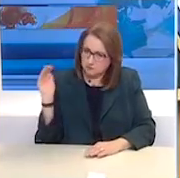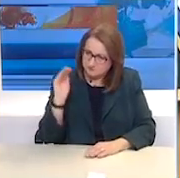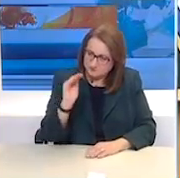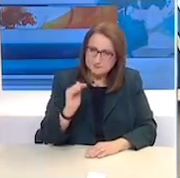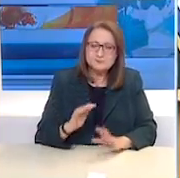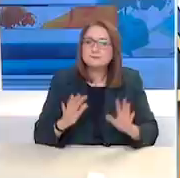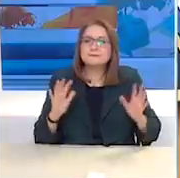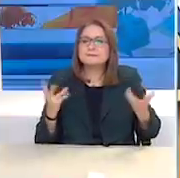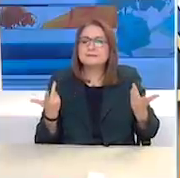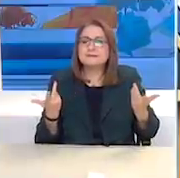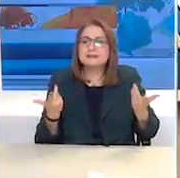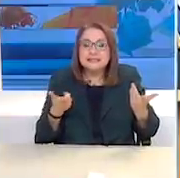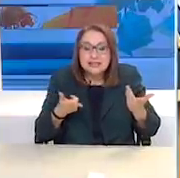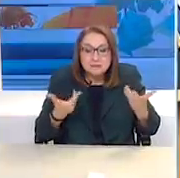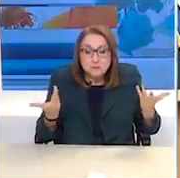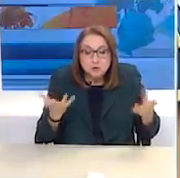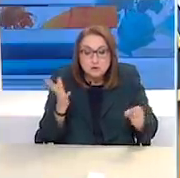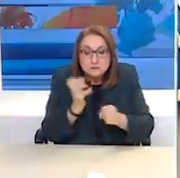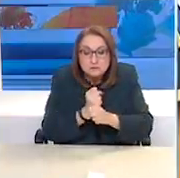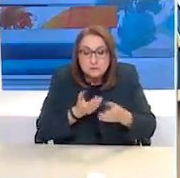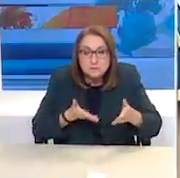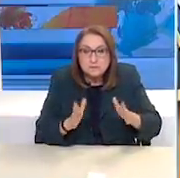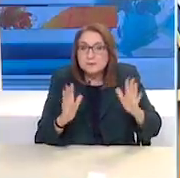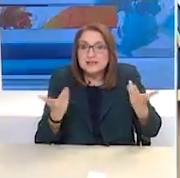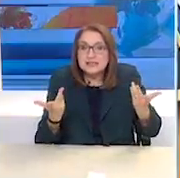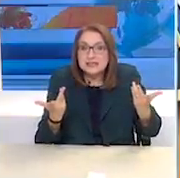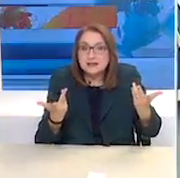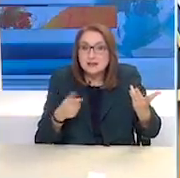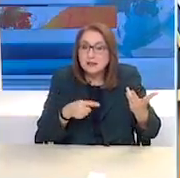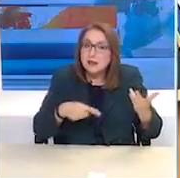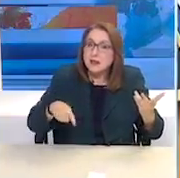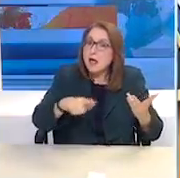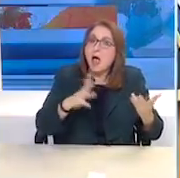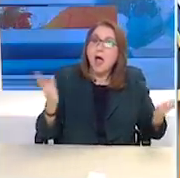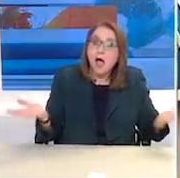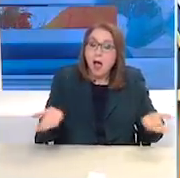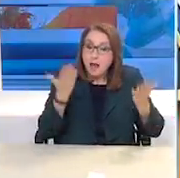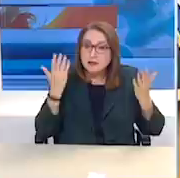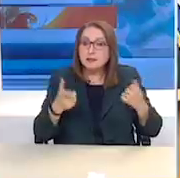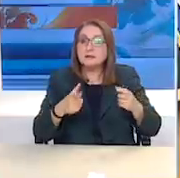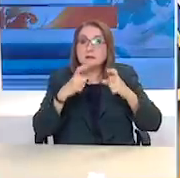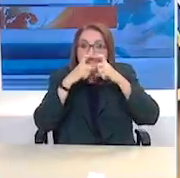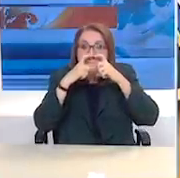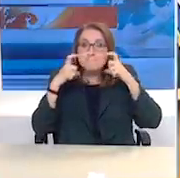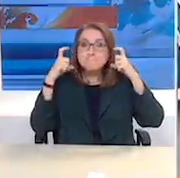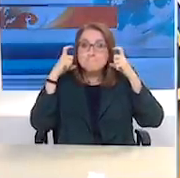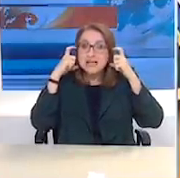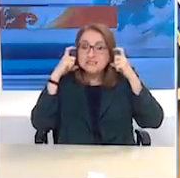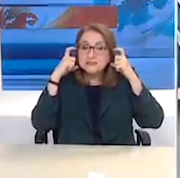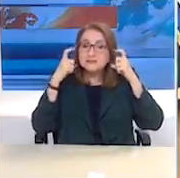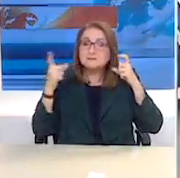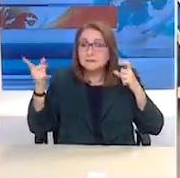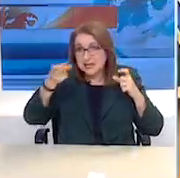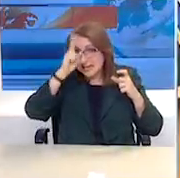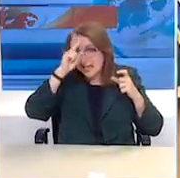το lockdown? Θα αποτελέσει προϋπόθεση εξασφάλιση ικανού αριθμού μασκών για το γενικό πληθυσμό, όπως προτείνει η έκθεση της